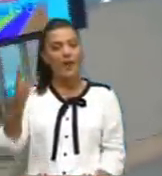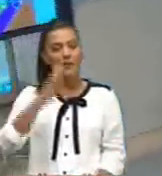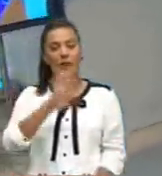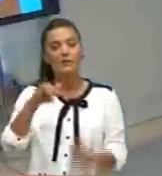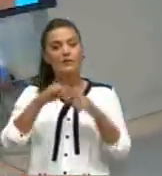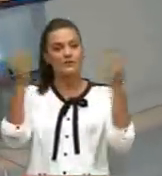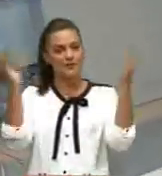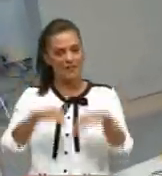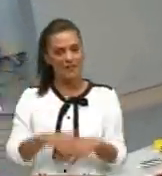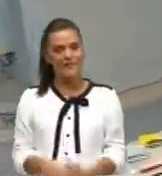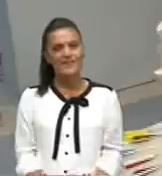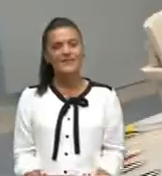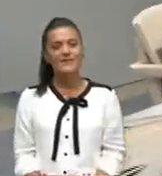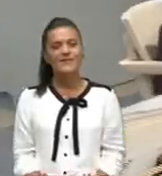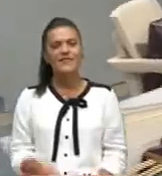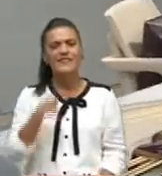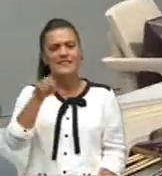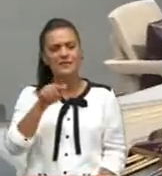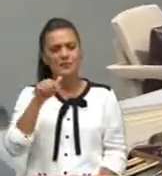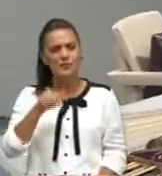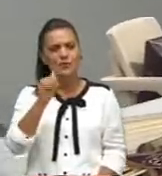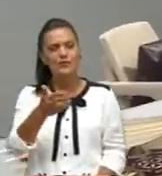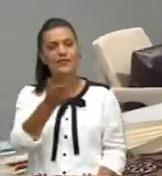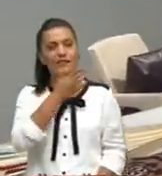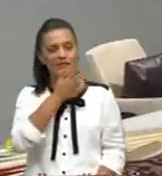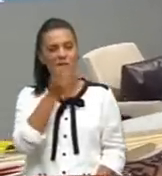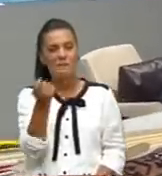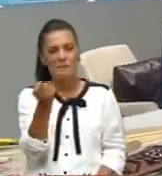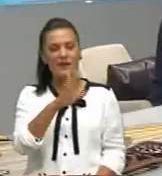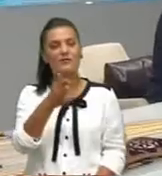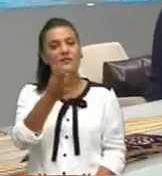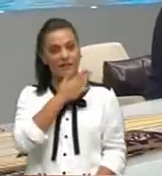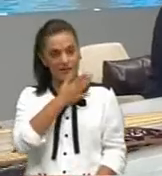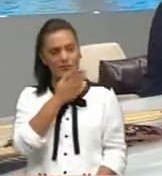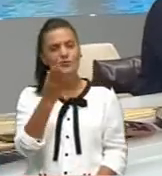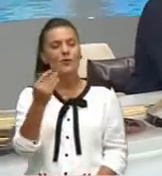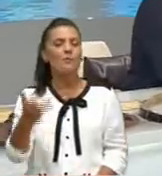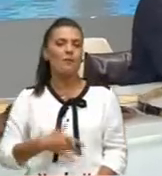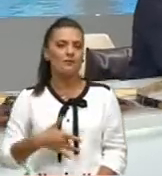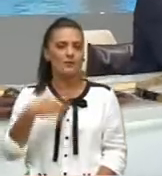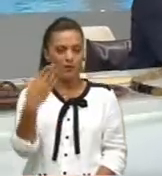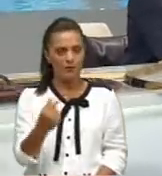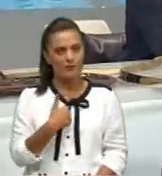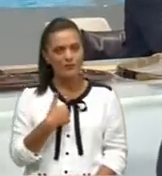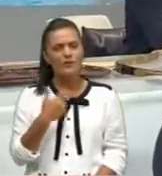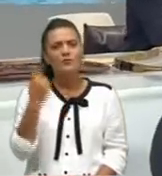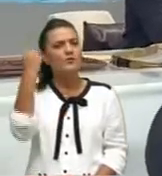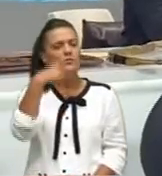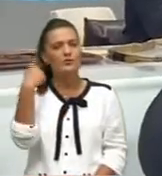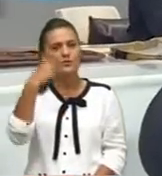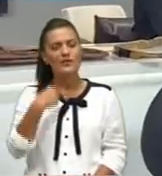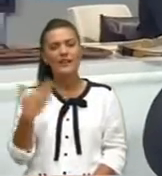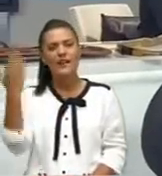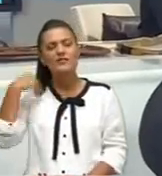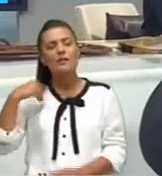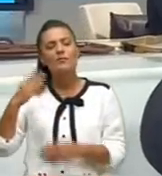Efendim hoş geldiniz. Sağ olun. Sizi bugün tanıyacağıma, az önce tanıdığıma da çok memnun oldum. Çok sağ olun. Çünkü